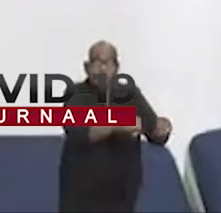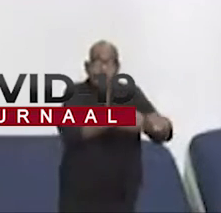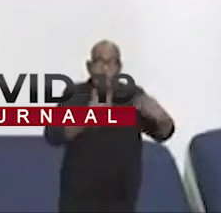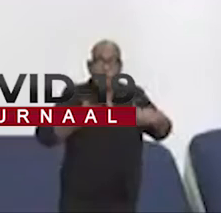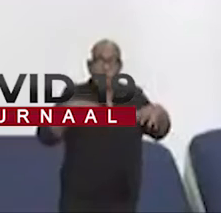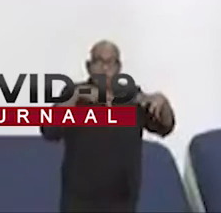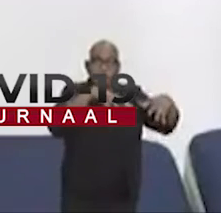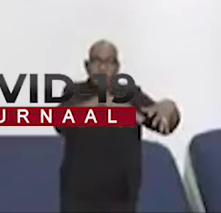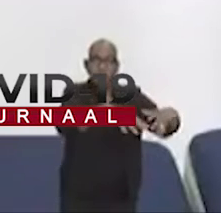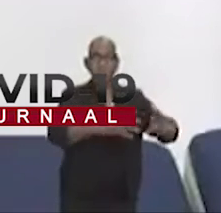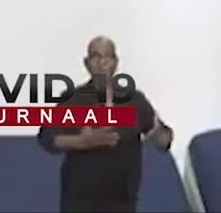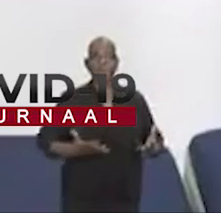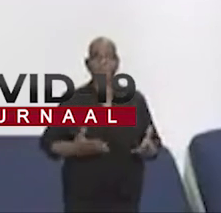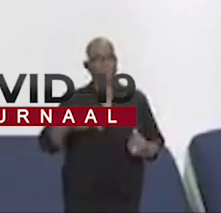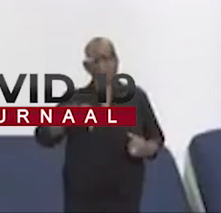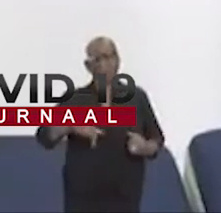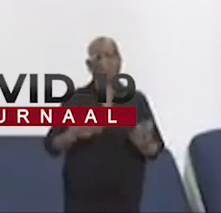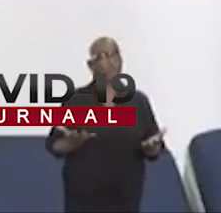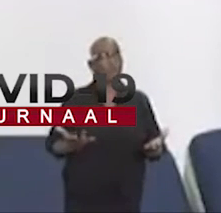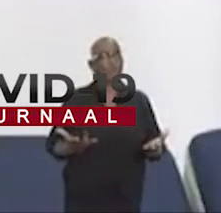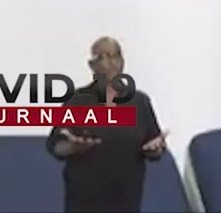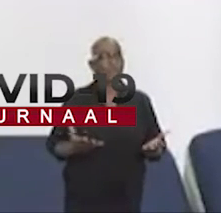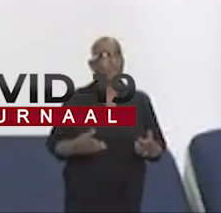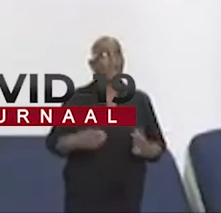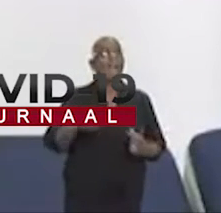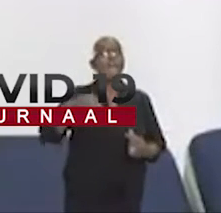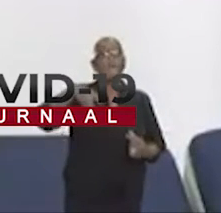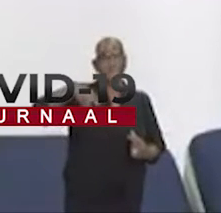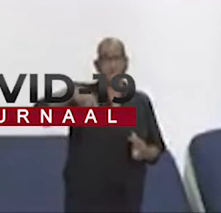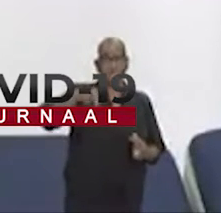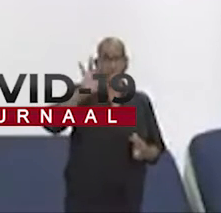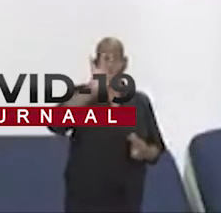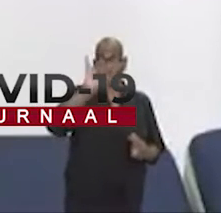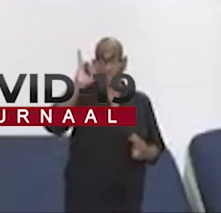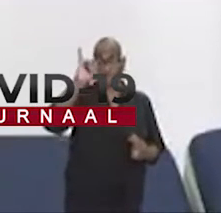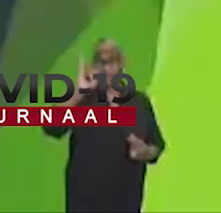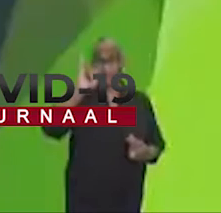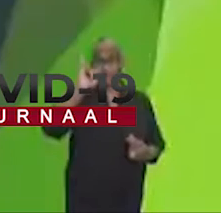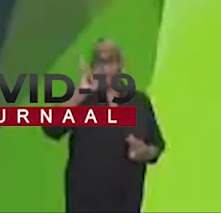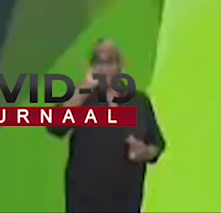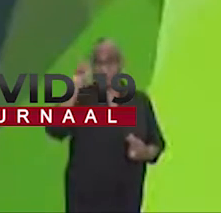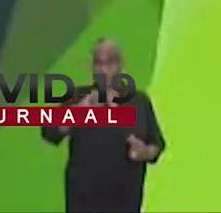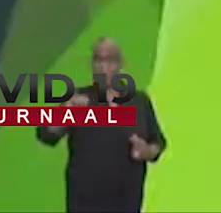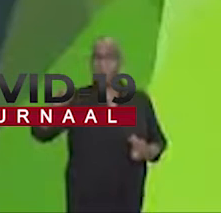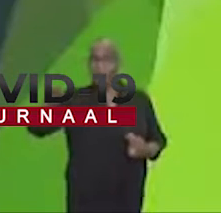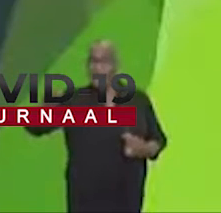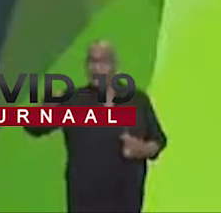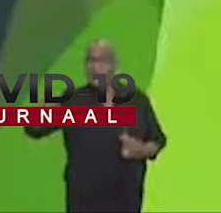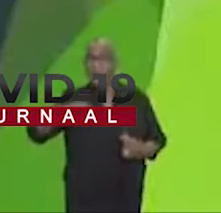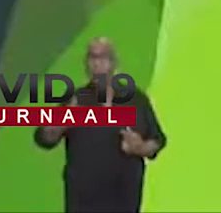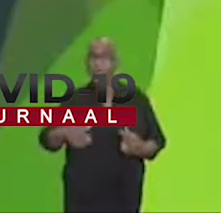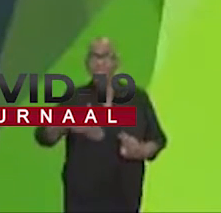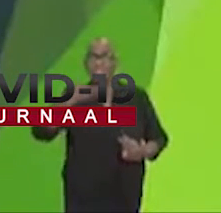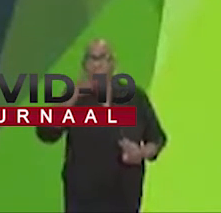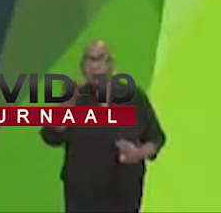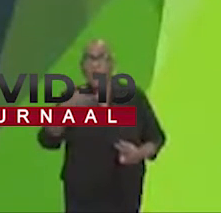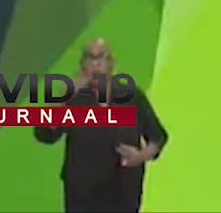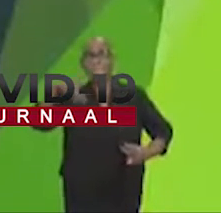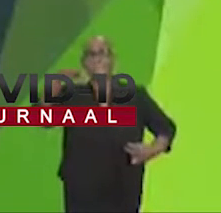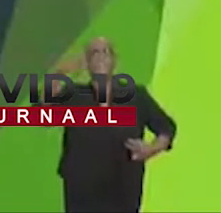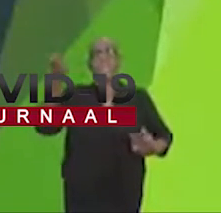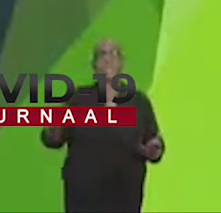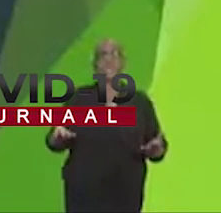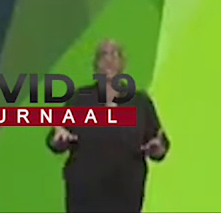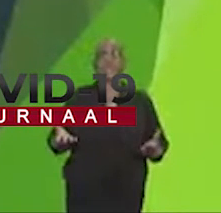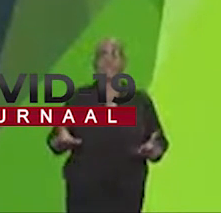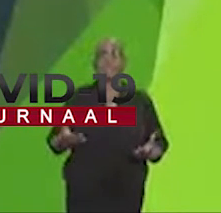gezien dat het Pfizer-vaccin het meest gevraagd is. En dat ook grote groepen kinderen met